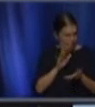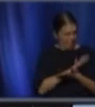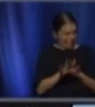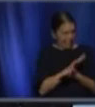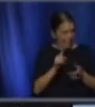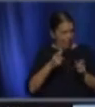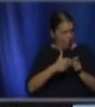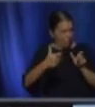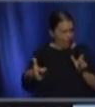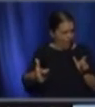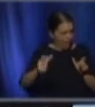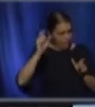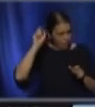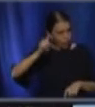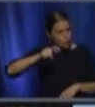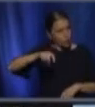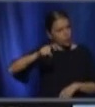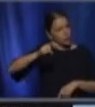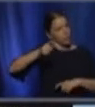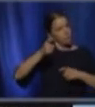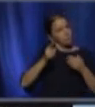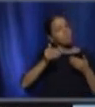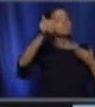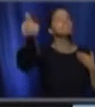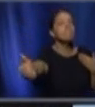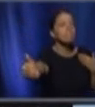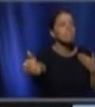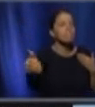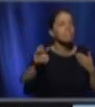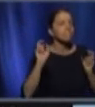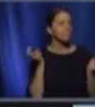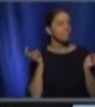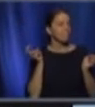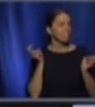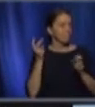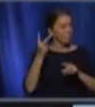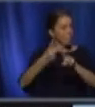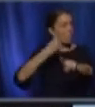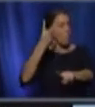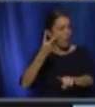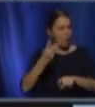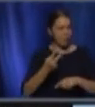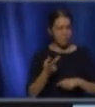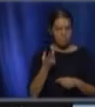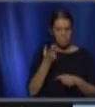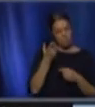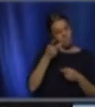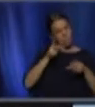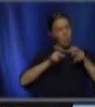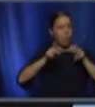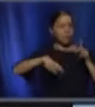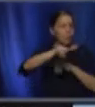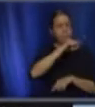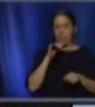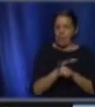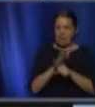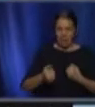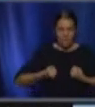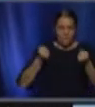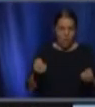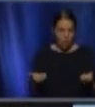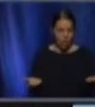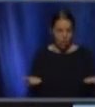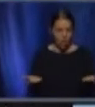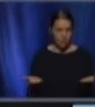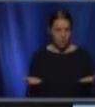assez d'efforts pour qu'on y arrive? Bien, c'est ça. On peut regarder le verre qui est à moitié plein ou à moitié vide. Là, quand je me compare à la